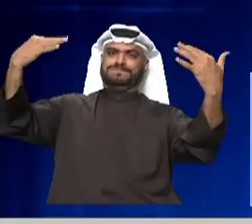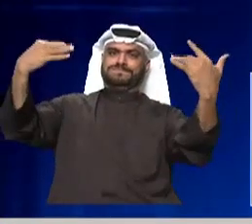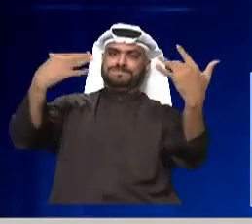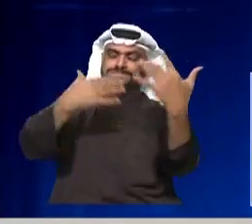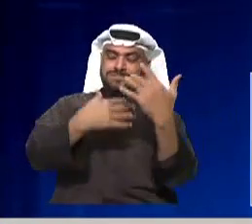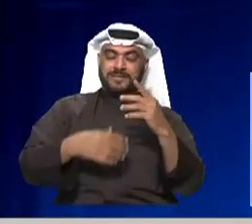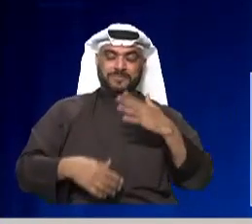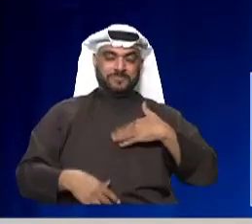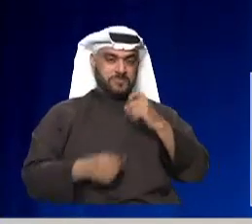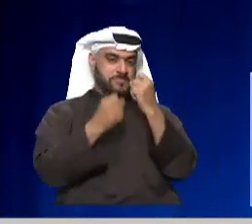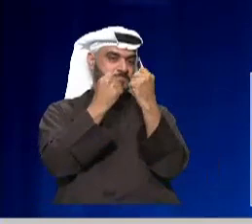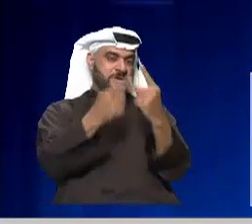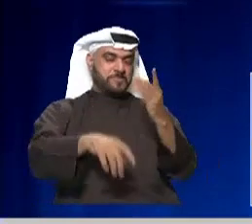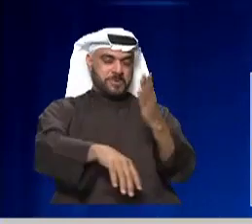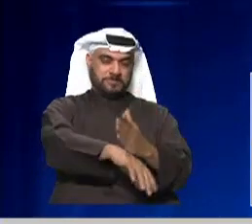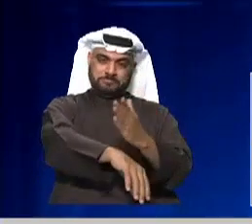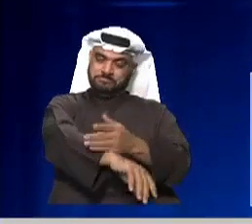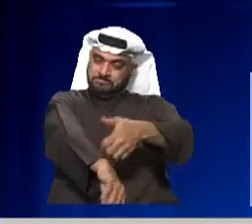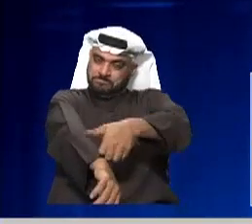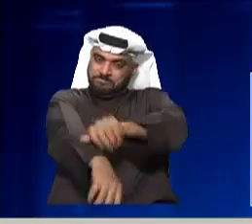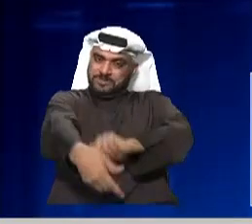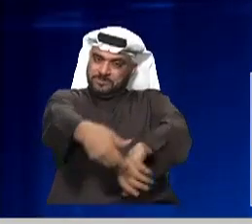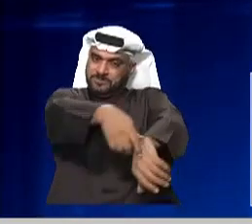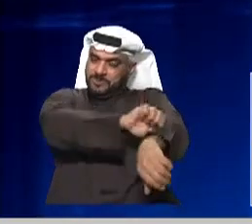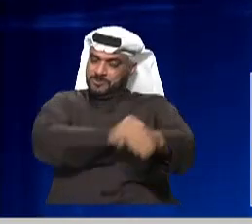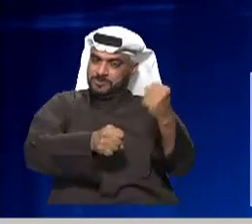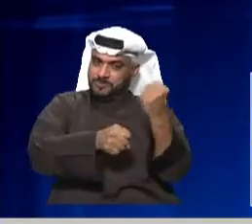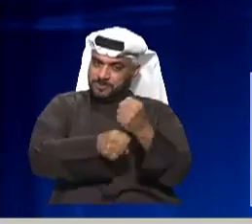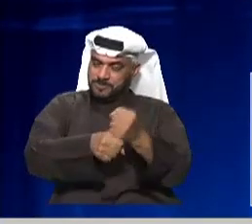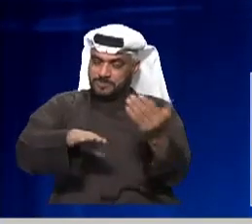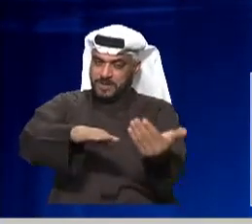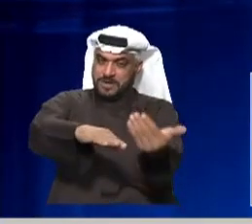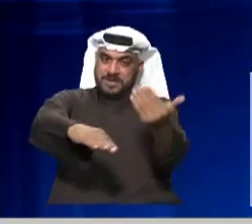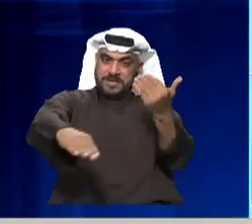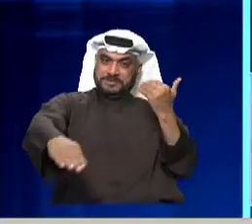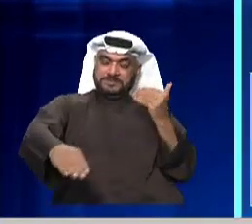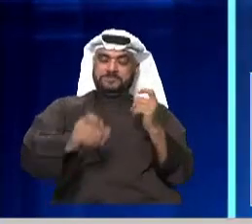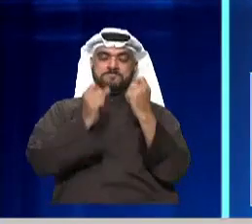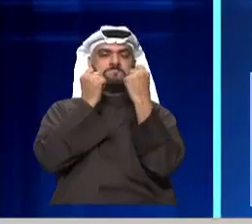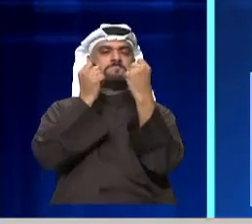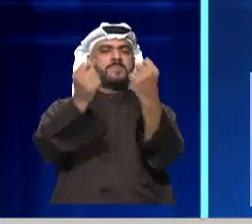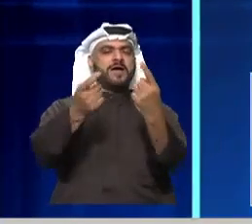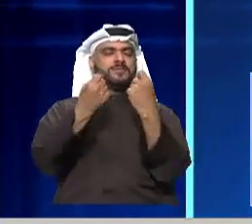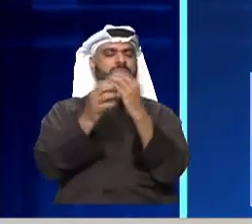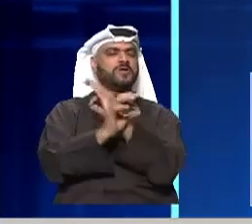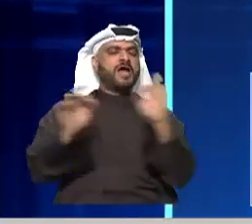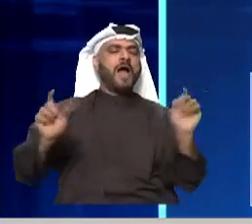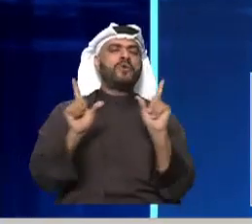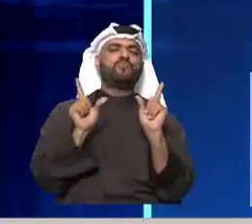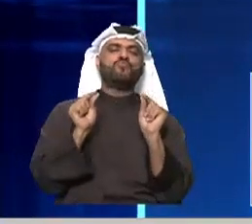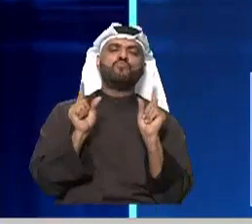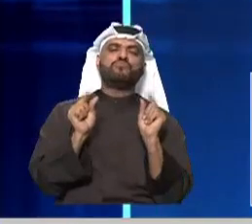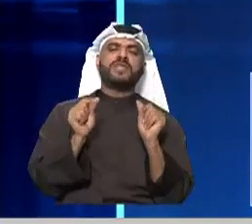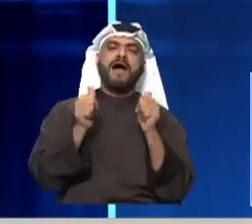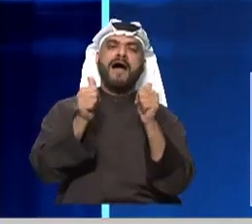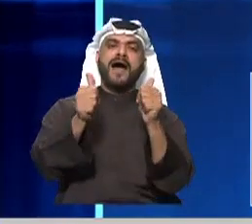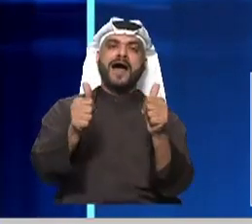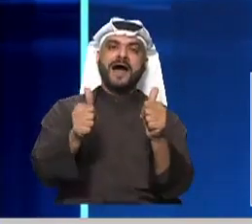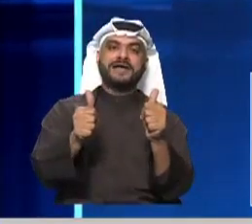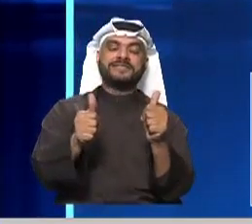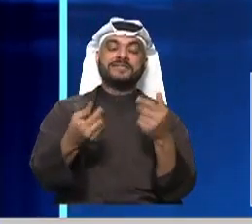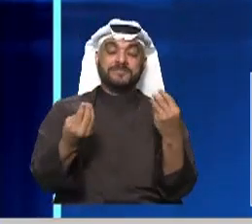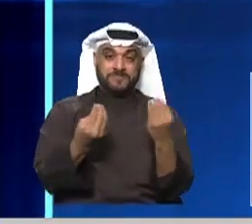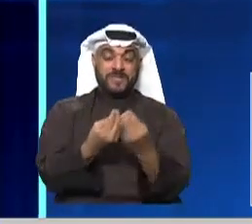مقدرا سمو حفظه الله الاستعدادات والامكانيات الكبيره والمتميزه والعاليه التي وفرها